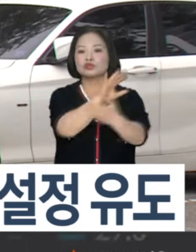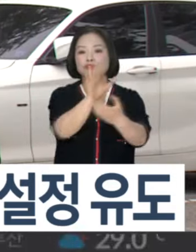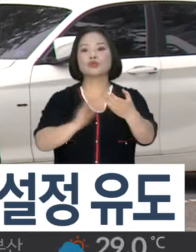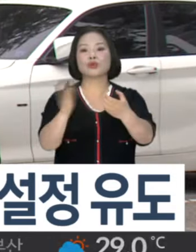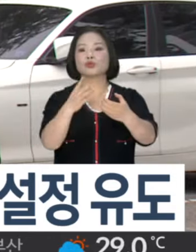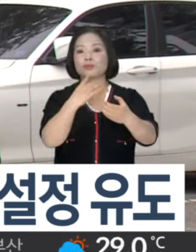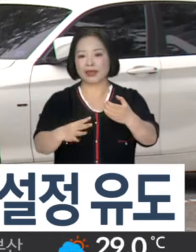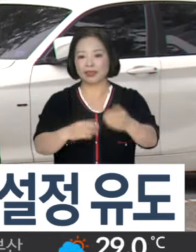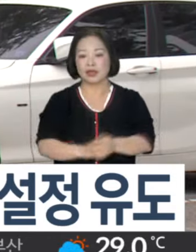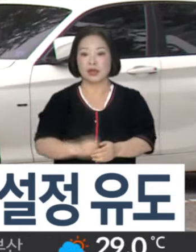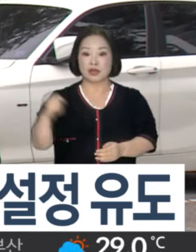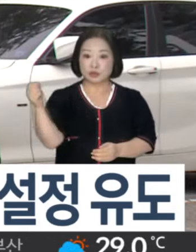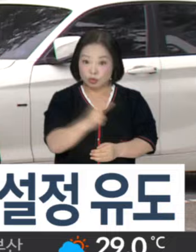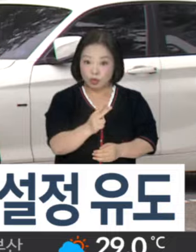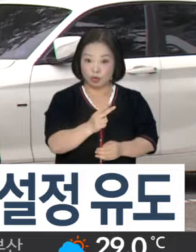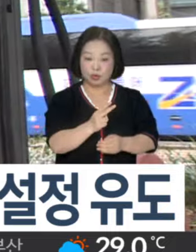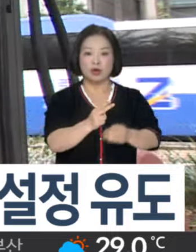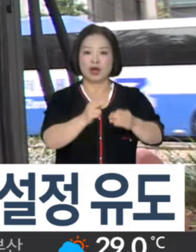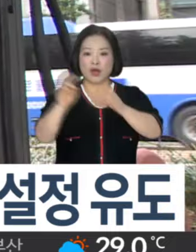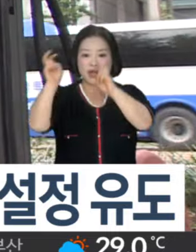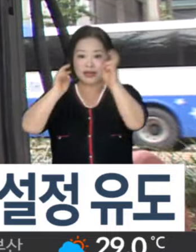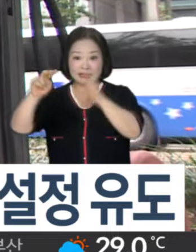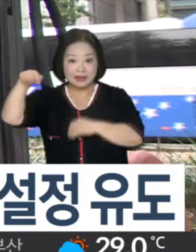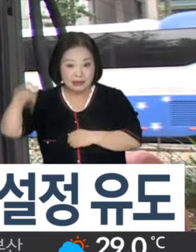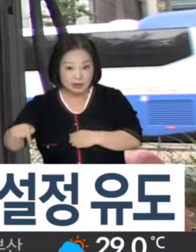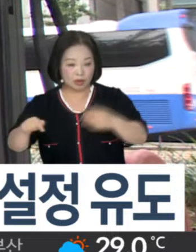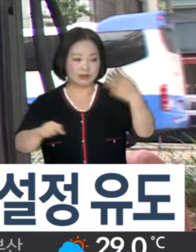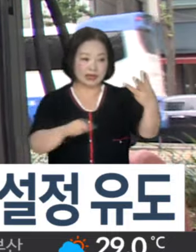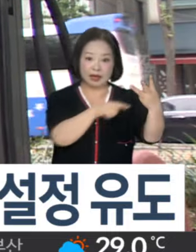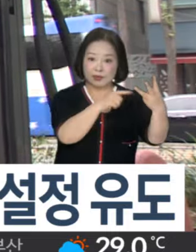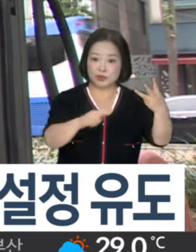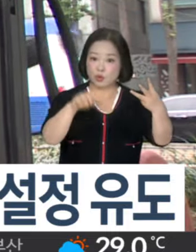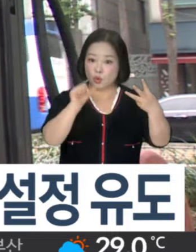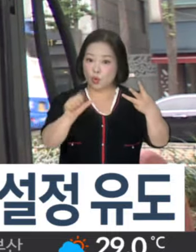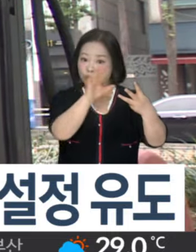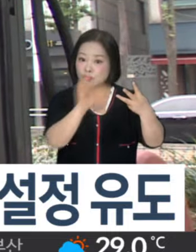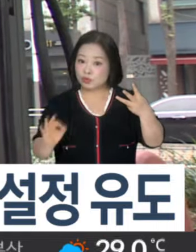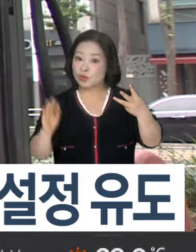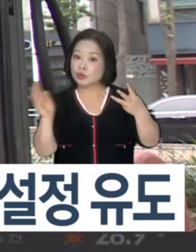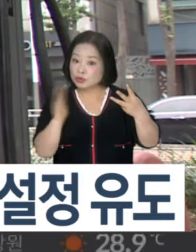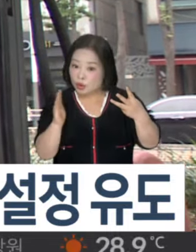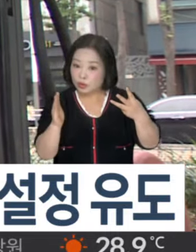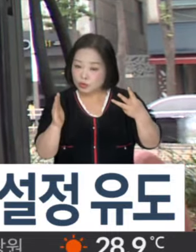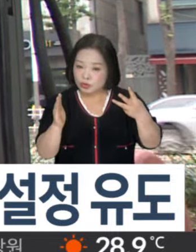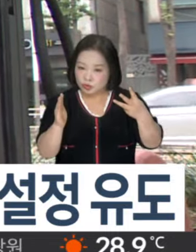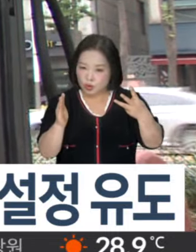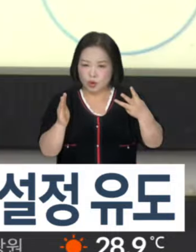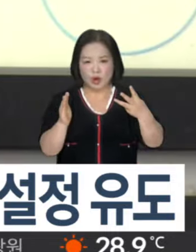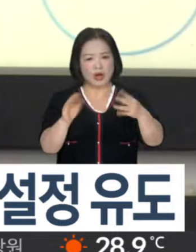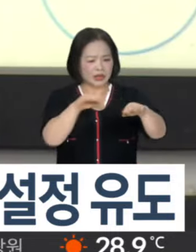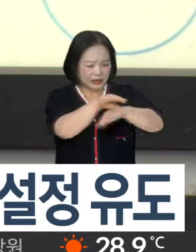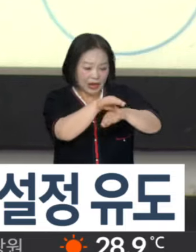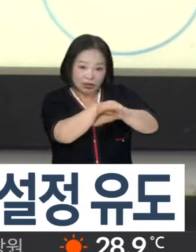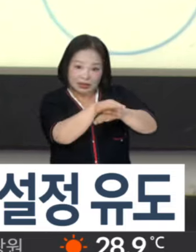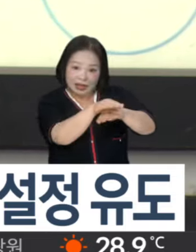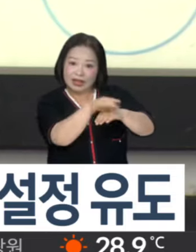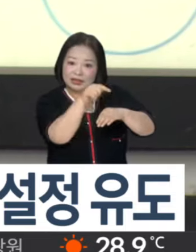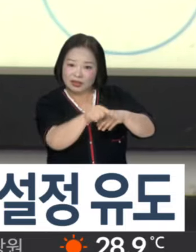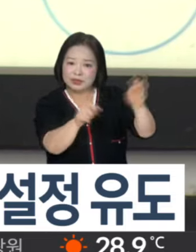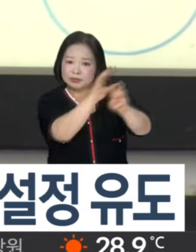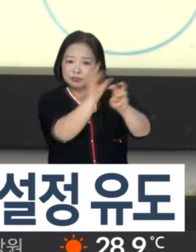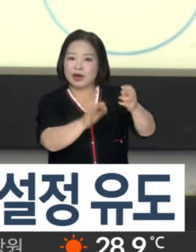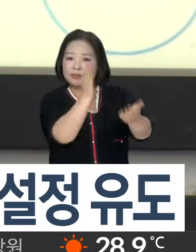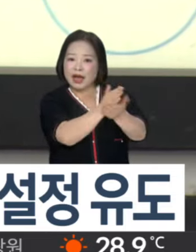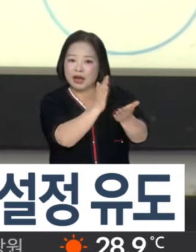전기차 소유자가 요청할 경우 제조사가 현재 3에서 5% 수준으로 설정된 내구 성능 안전 마진을 10%로